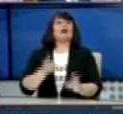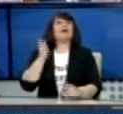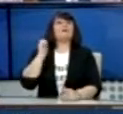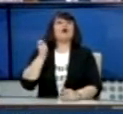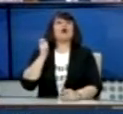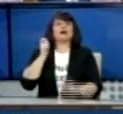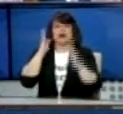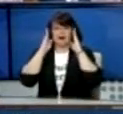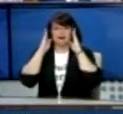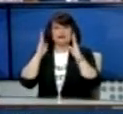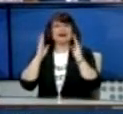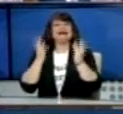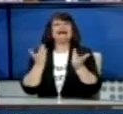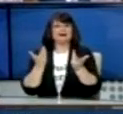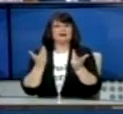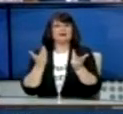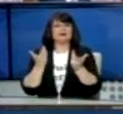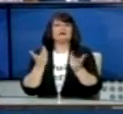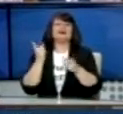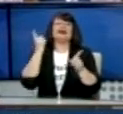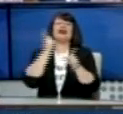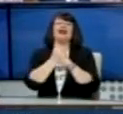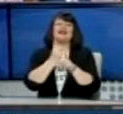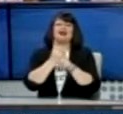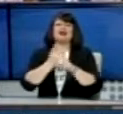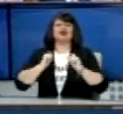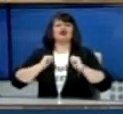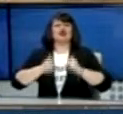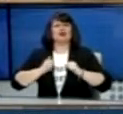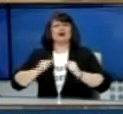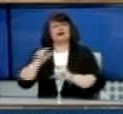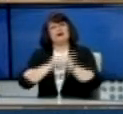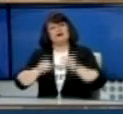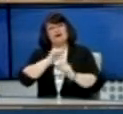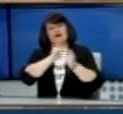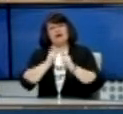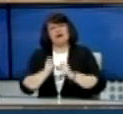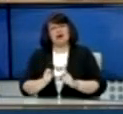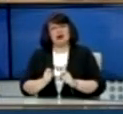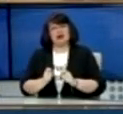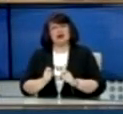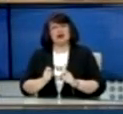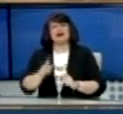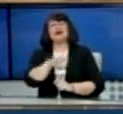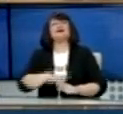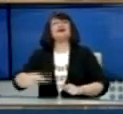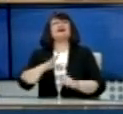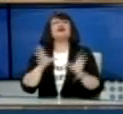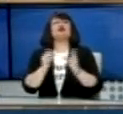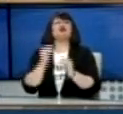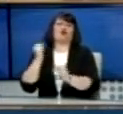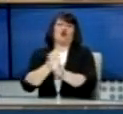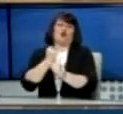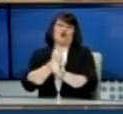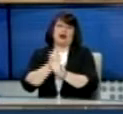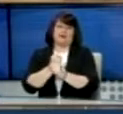περιοχή και η ευρύτερη περιοχή να αποκτά τόσο ξεχωριστή σημασία, με ό,τι σημαίνει αυτό γεωπολιτικά και γεωστρατηγικά και